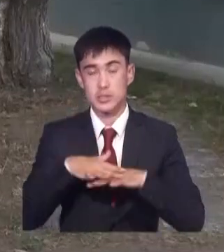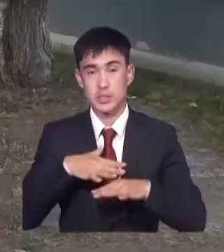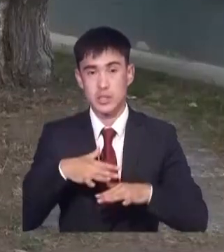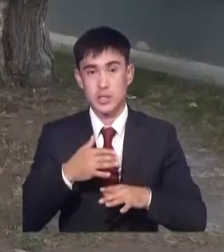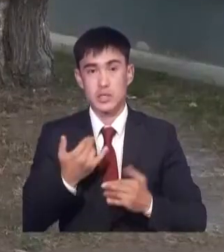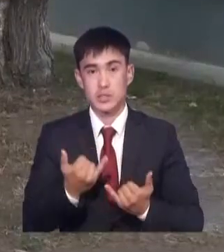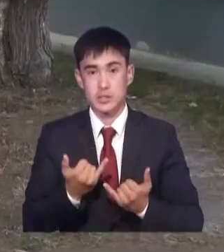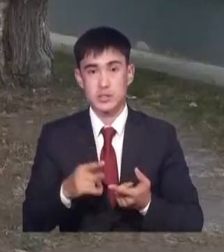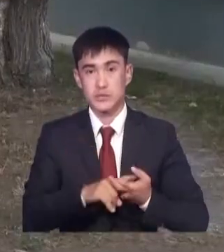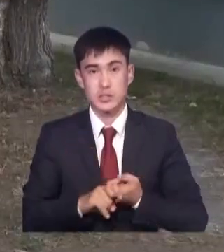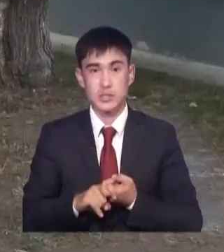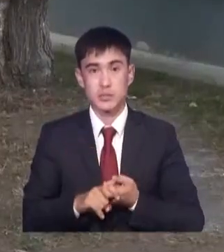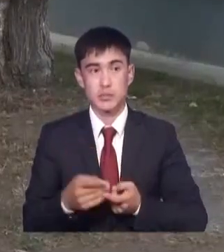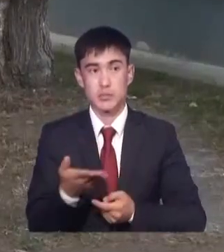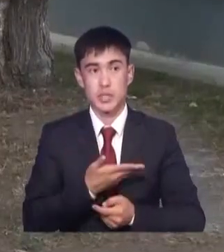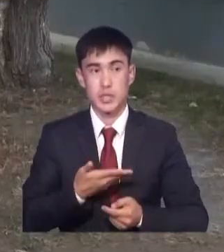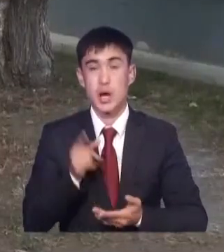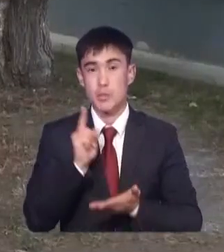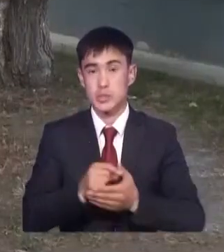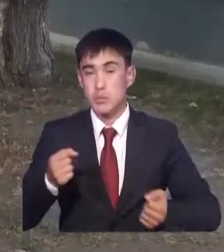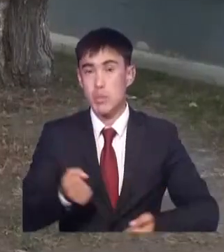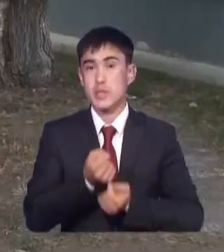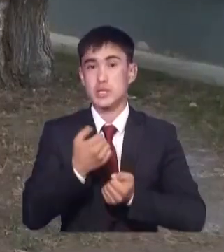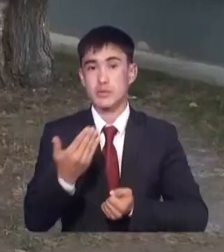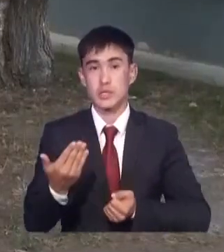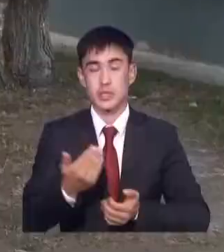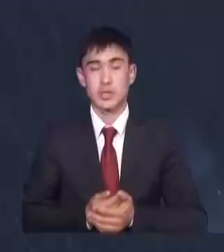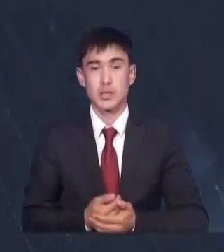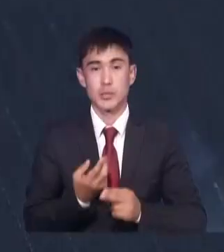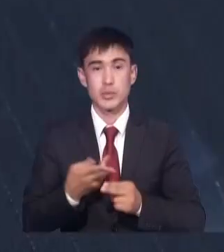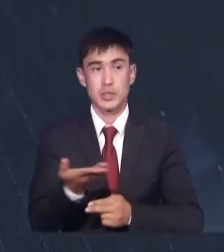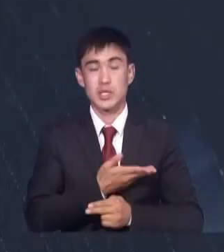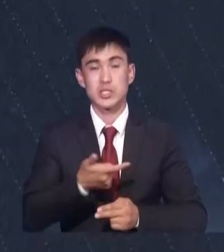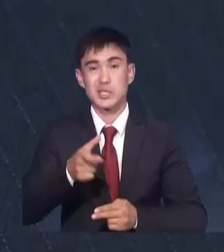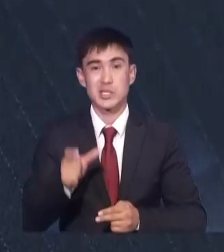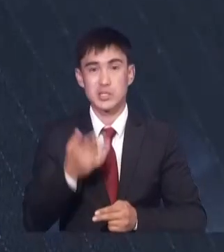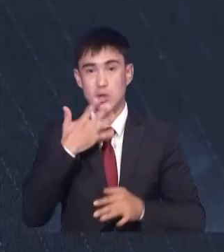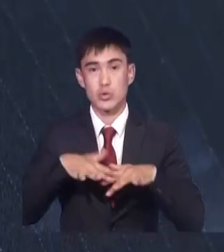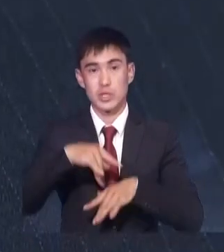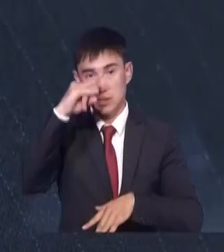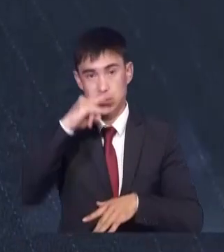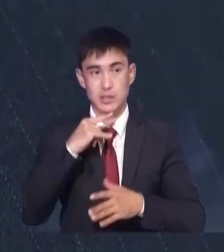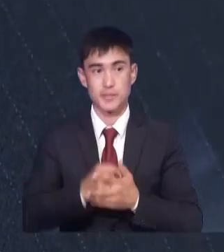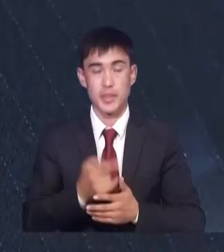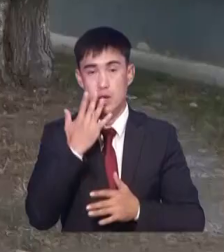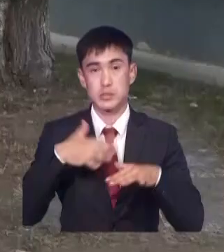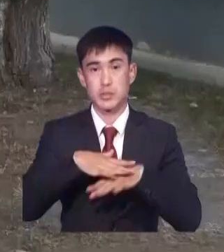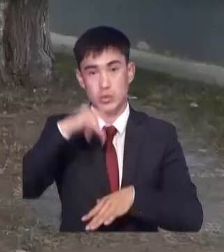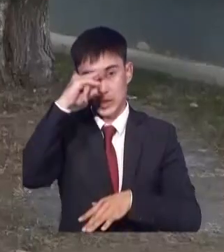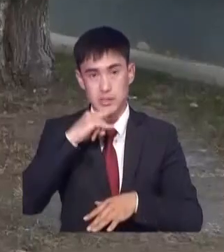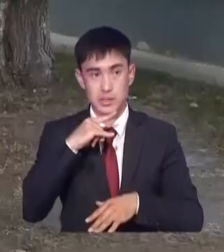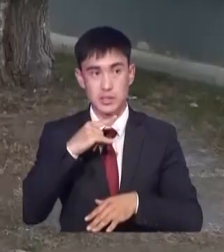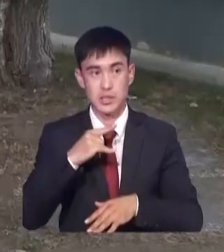день. Мы не можем их не поддержать. Мы обязаны их поддержать. Почему? Потому что это наши граждане, это народ Казахстана. Ассамблея народов